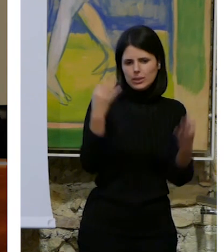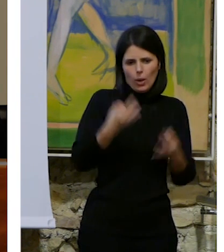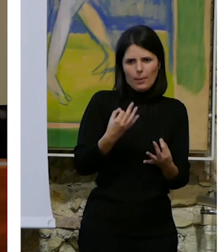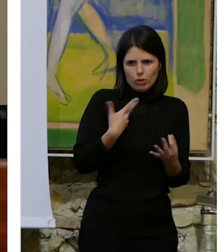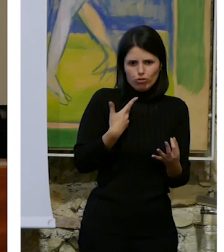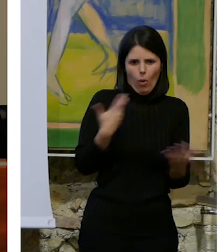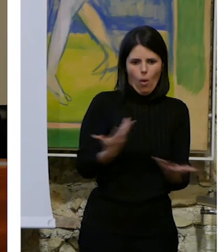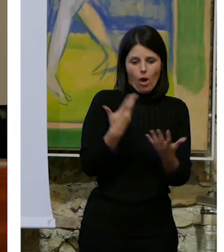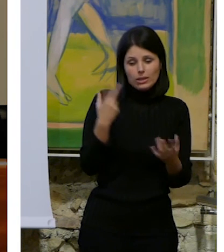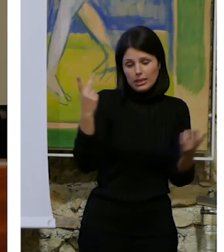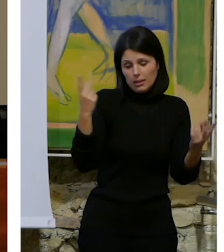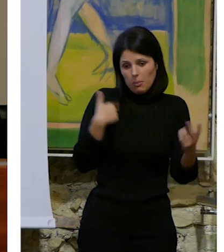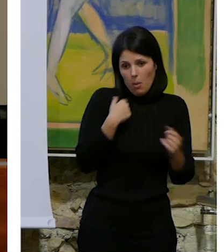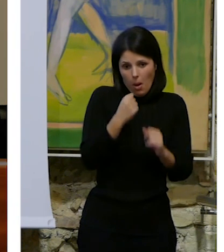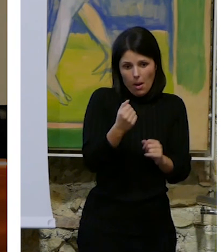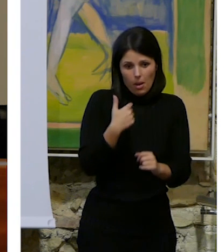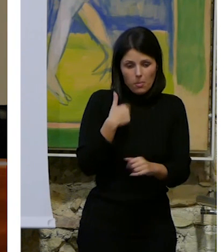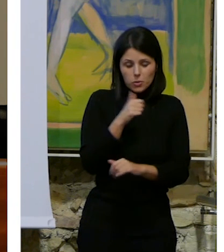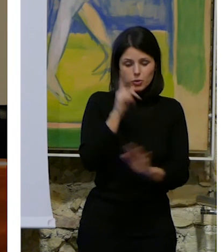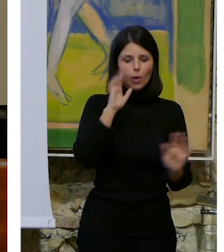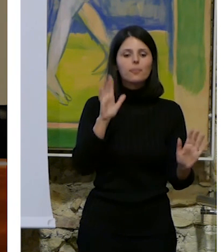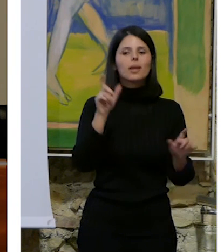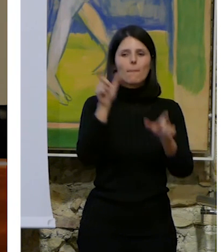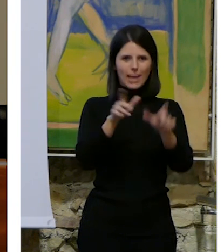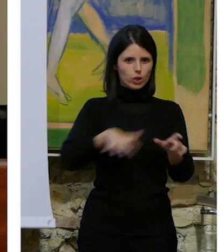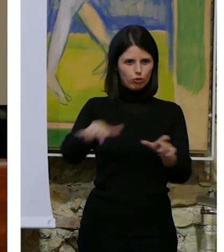sparo grossa. Dico, noi siamo qui oggi